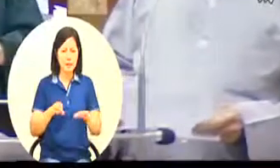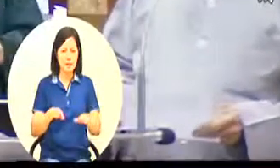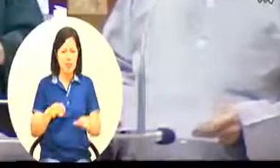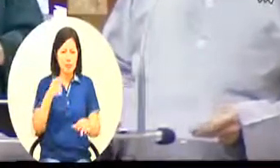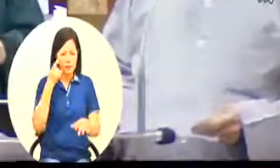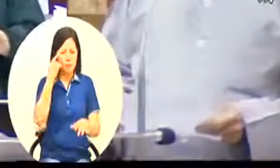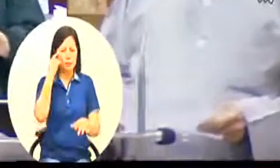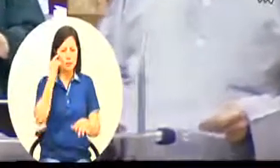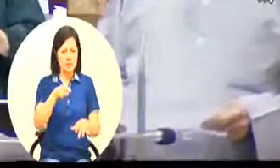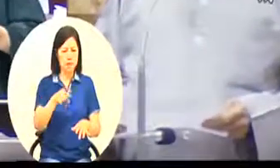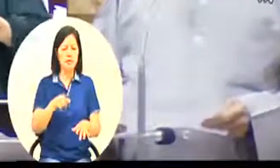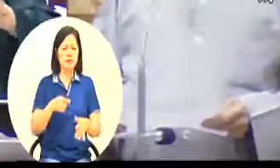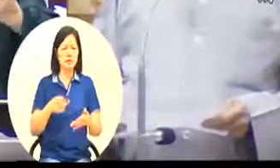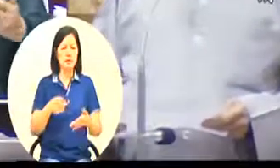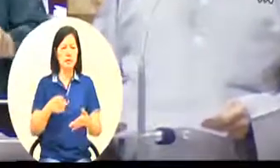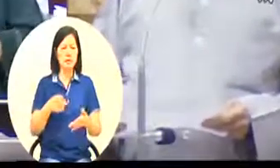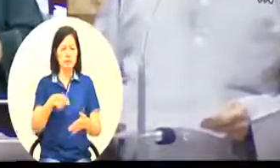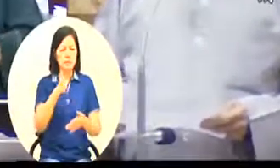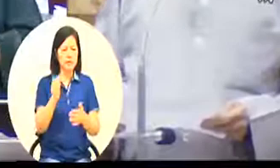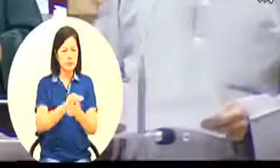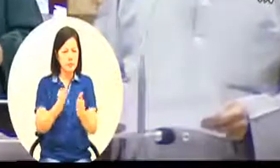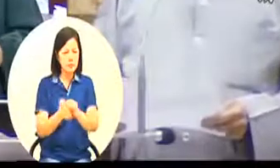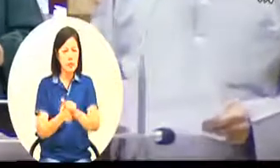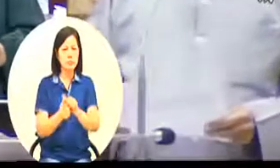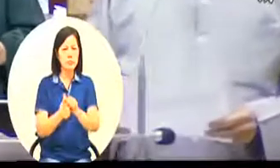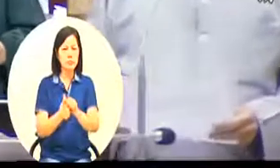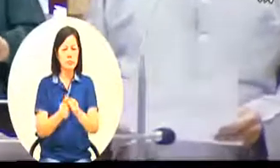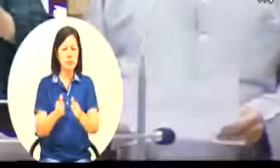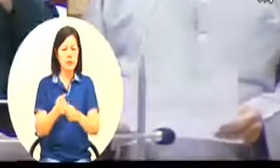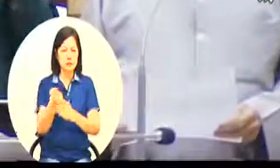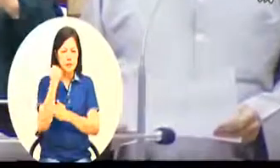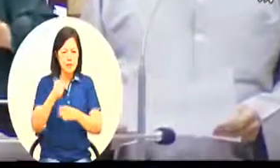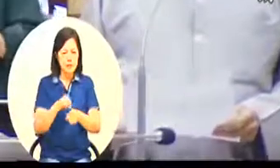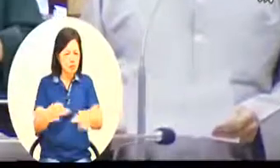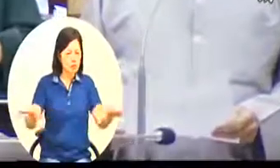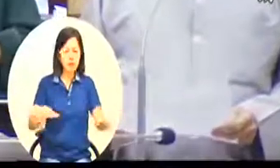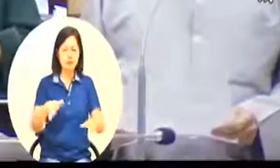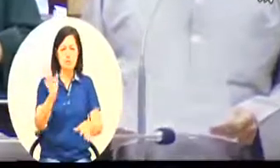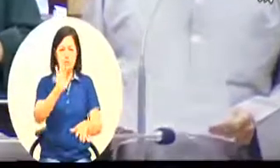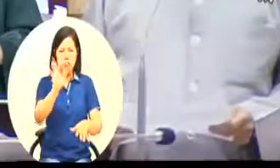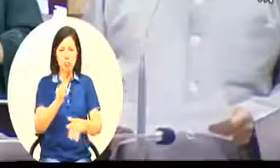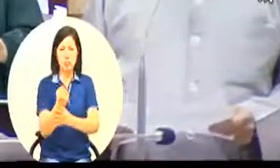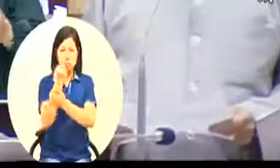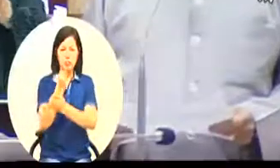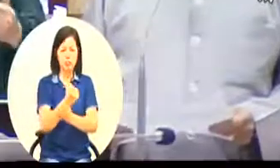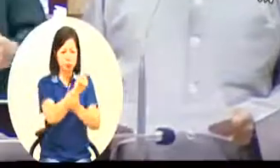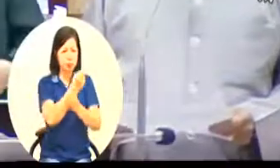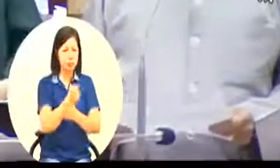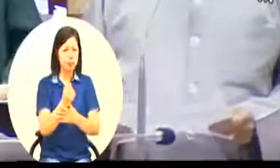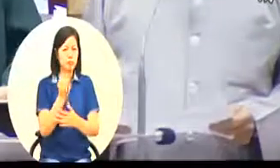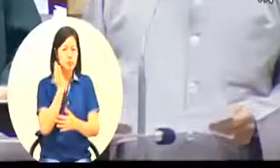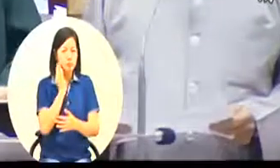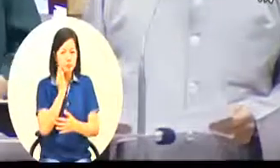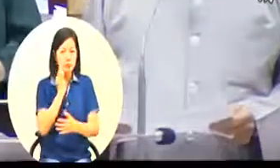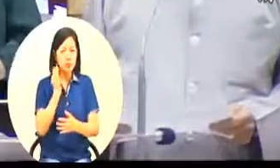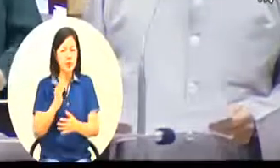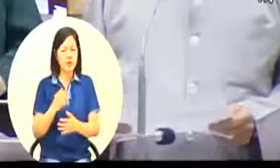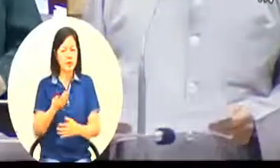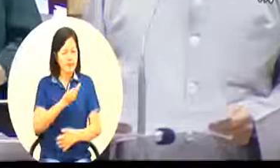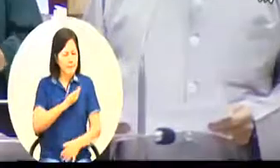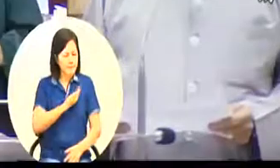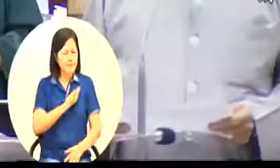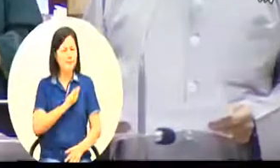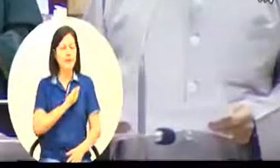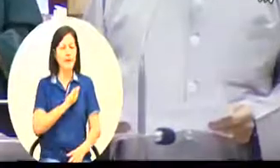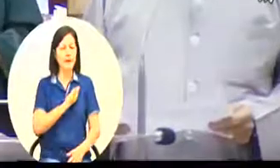望咱互相无力量，无分散，啊，互相支持，互相疼惜，互相包容。吼，